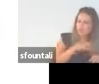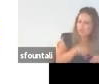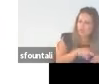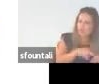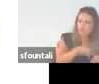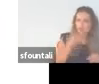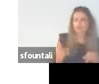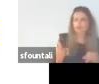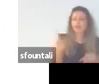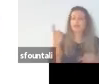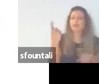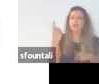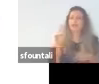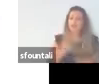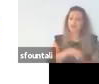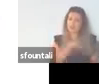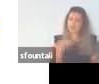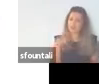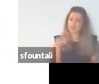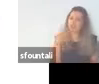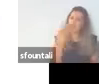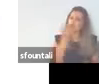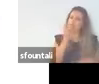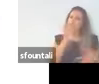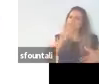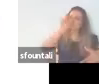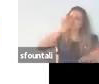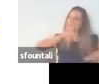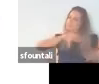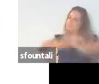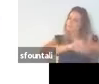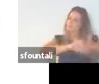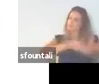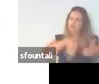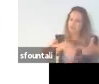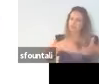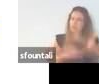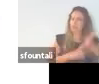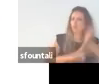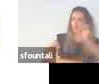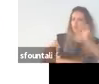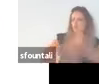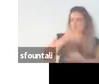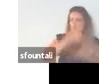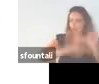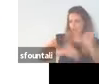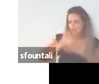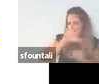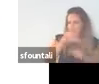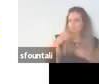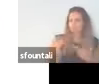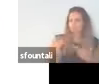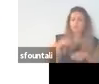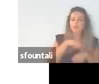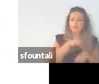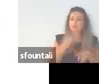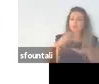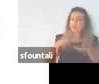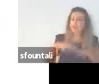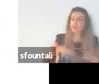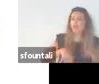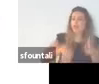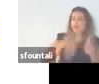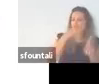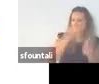θα αλλάξει ο νόμος. Και για τον λόγο αυτό κάνουμε εκστρατείες για να διασφαλίσουμε ότι οι μεταρρυθμίσεις που προτείνονται